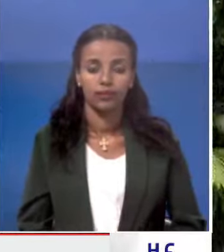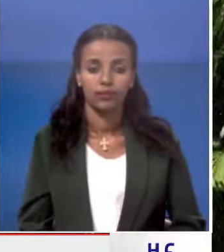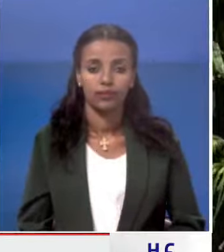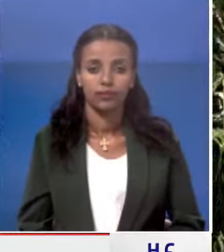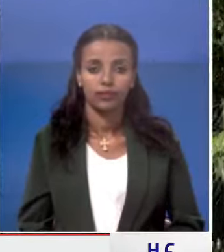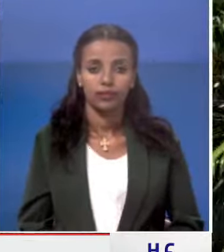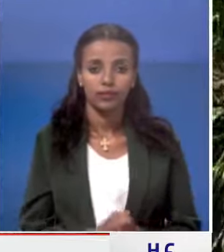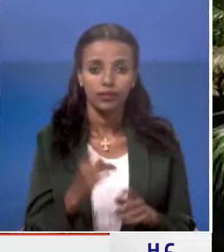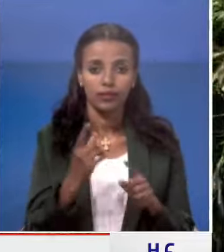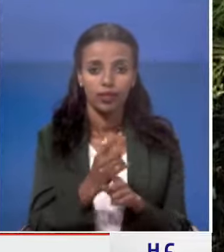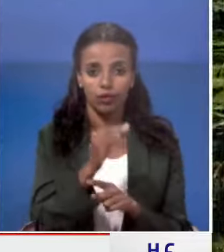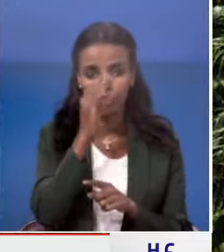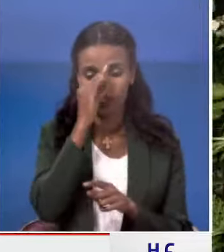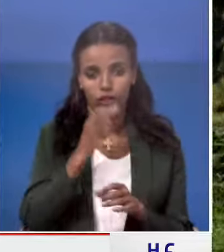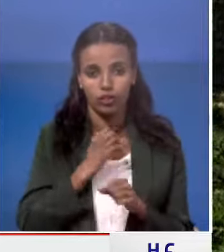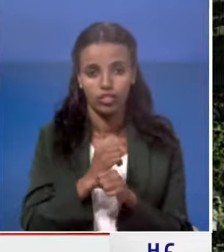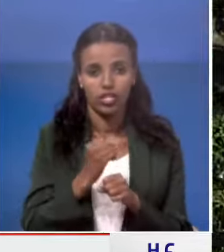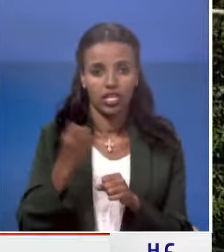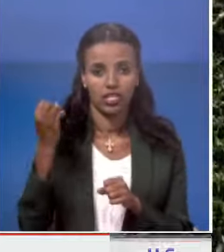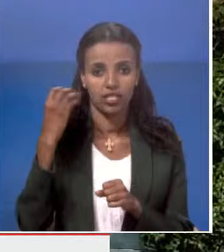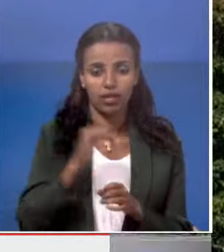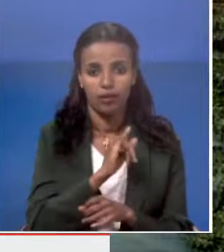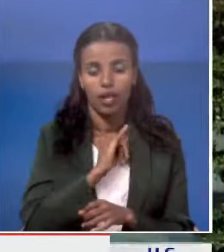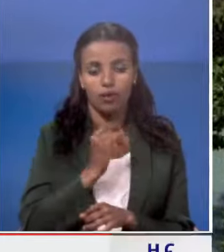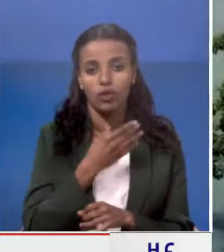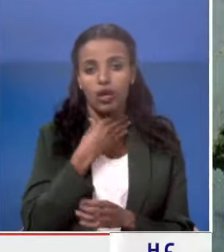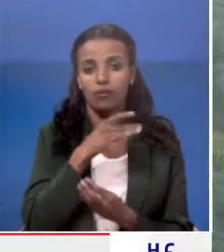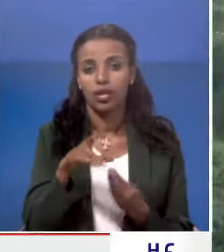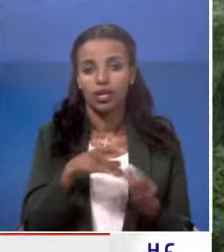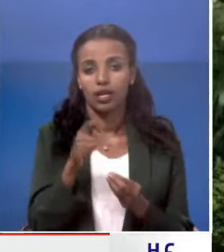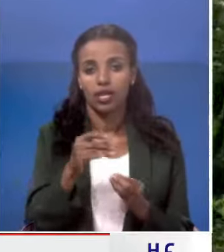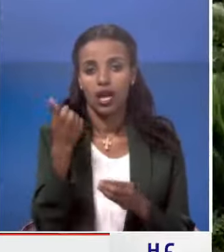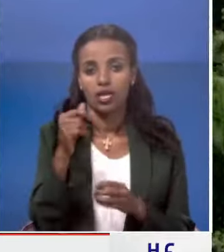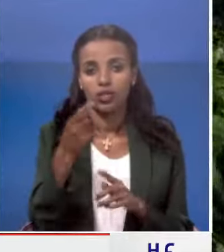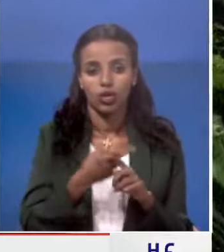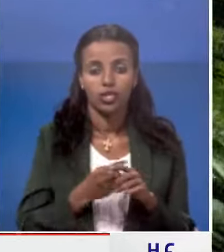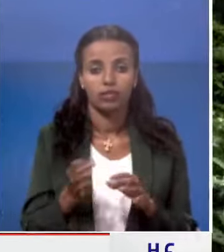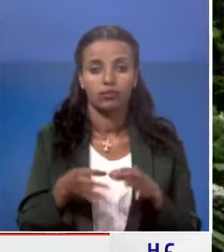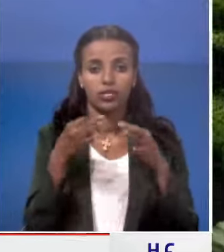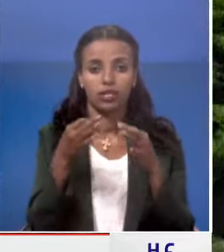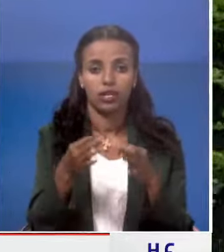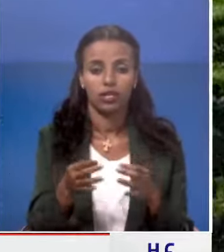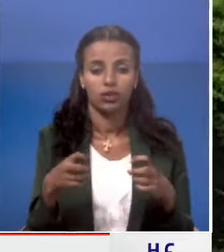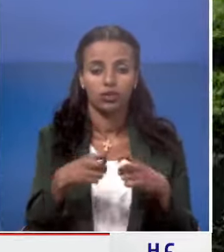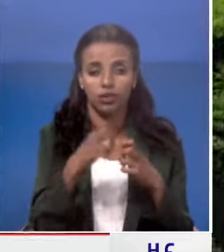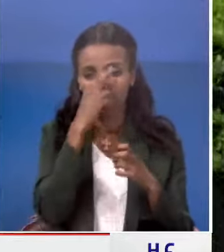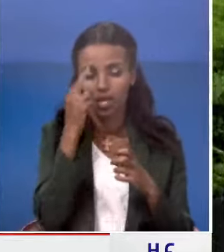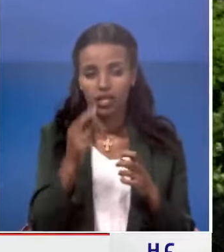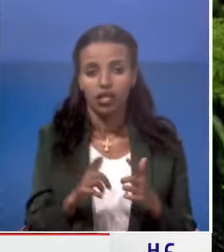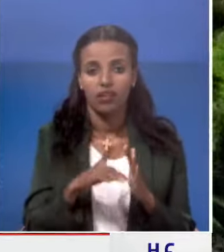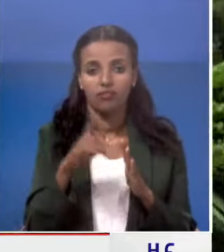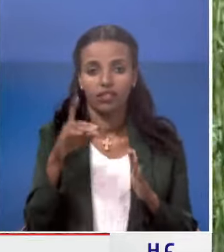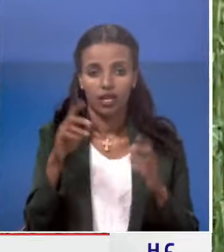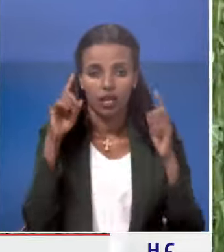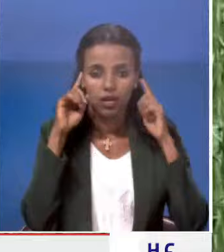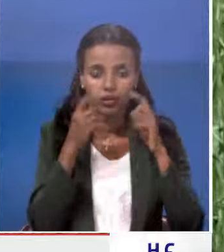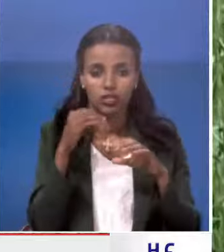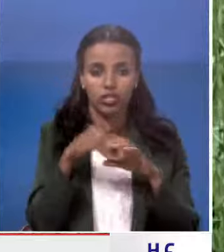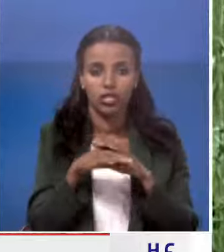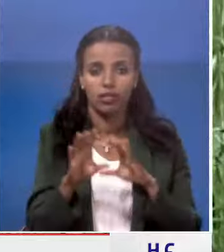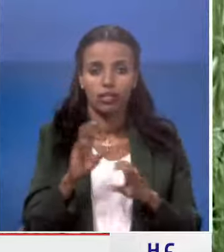የበርካታ የተፈጥሮና ሰው ሰራሽ ጸጋዎች ባለቤት የሆነው የአማራ ክልል 10 ወራትን በተሻገረው ግጭት ምክንያት ከፍተኛ ቀውስ ውስጥ እንዲገባ አድርጓል።